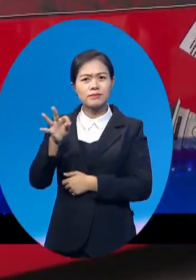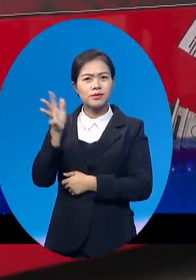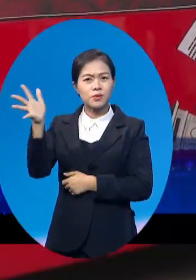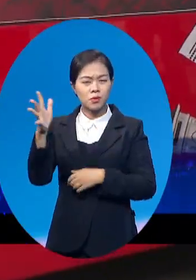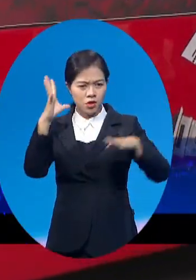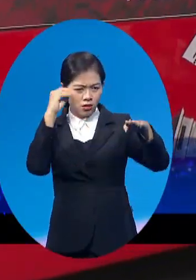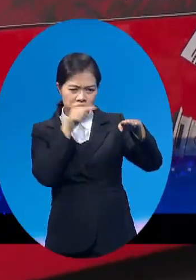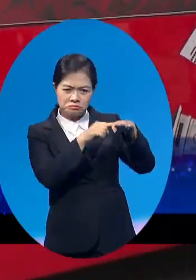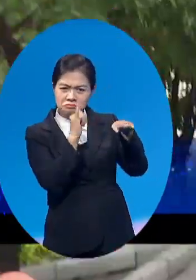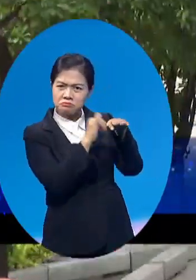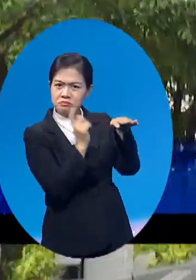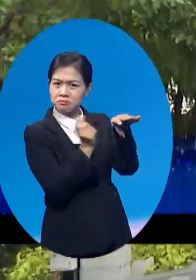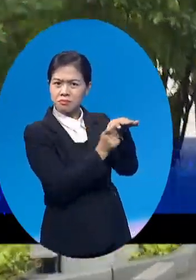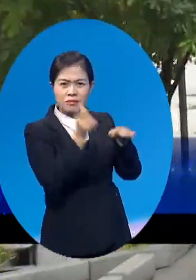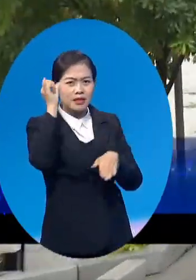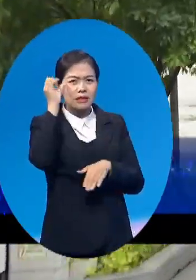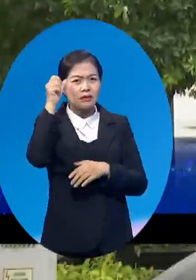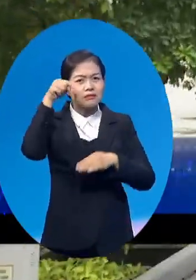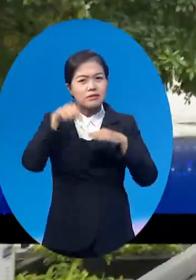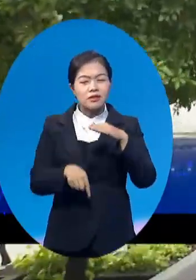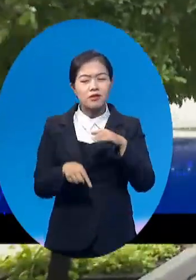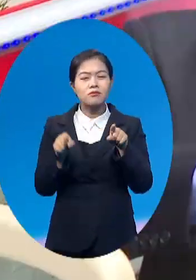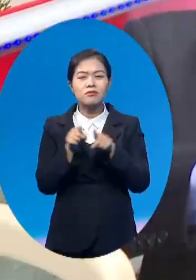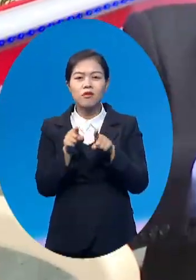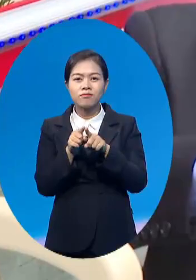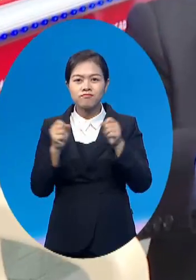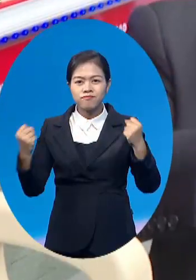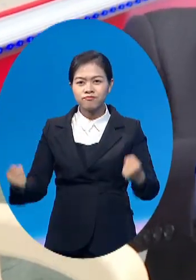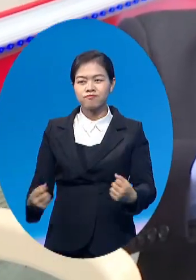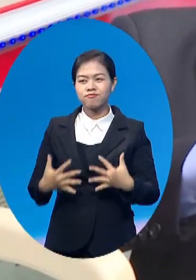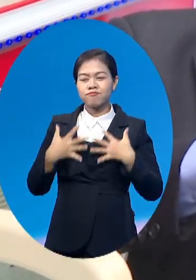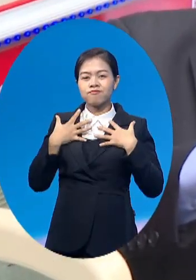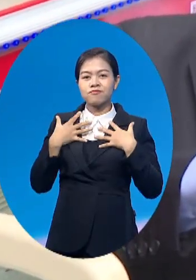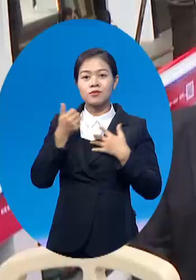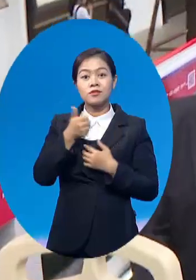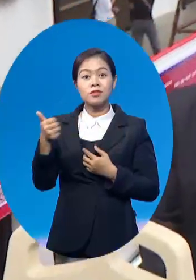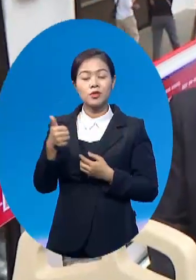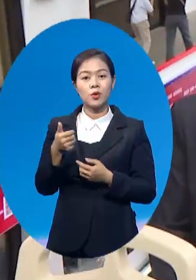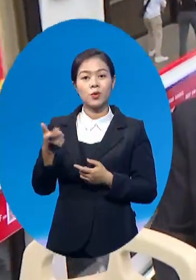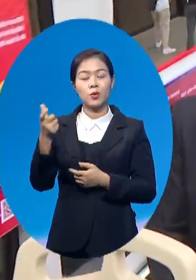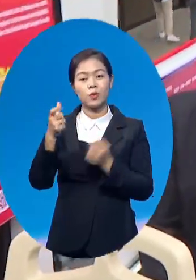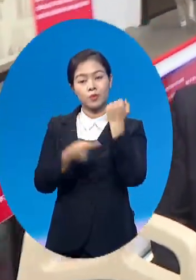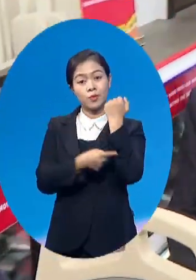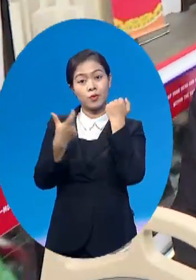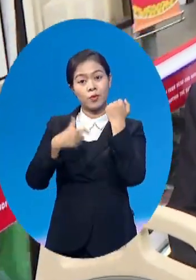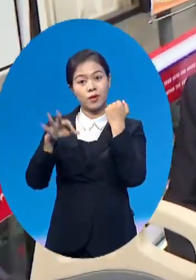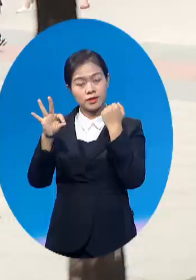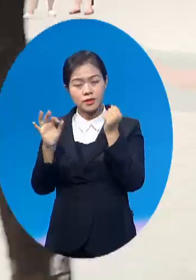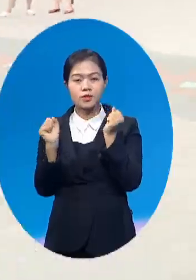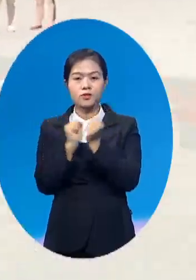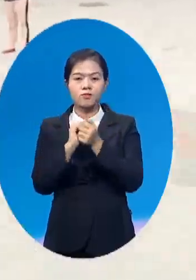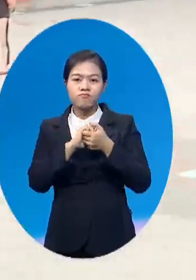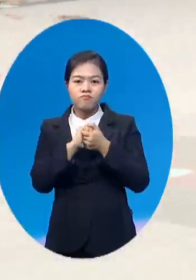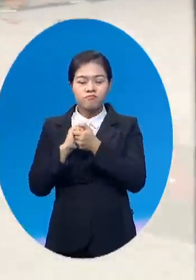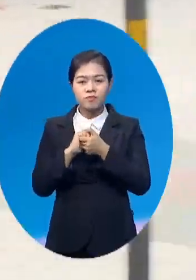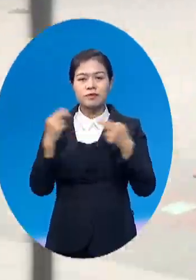sâu sắc, là nguồn động viên tinh thần to lớn, tiếp thêm ý chí, sức mạnh cho quân và dân Quảng Trị cùng cả nước trong cuộc đấu tranh giải phóng hoàn toàn miền